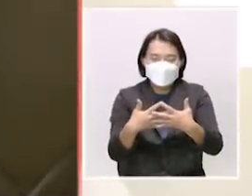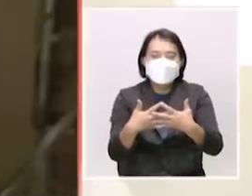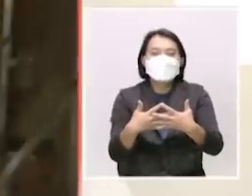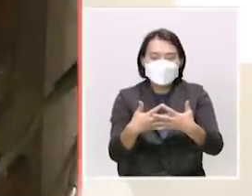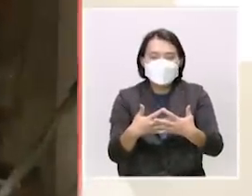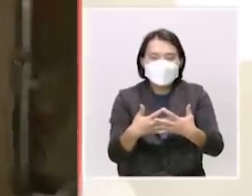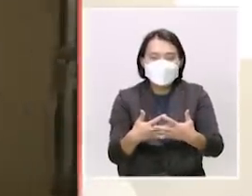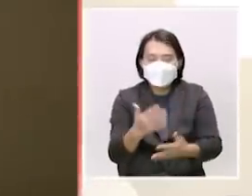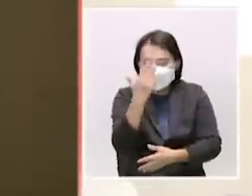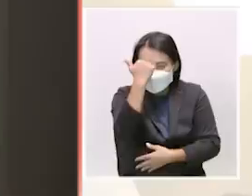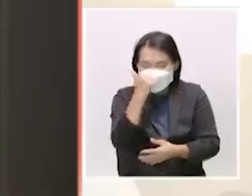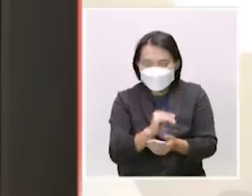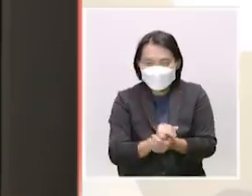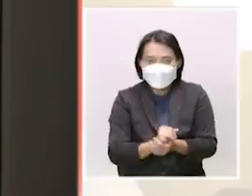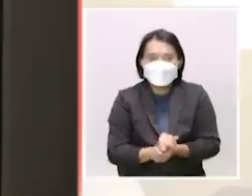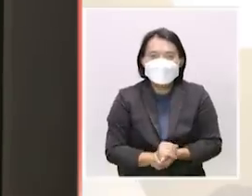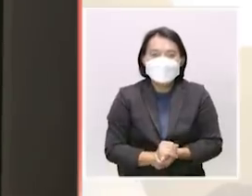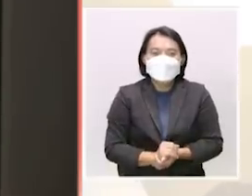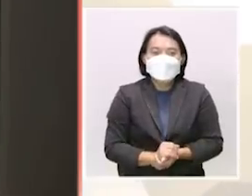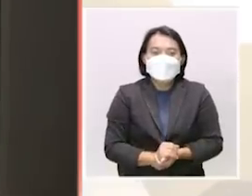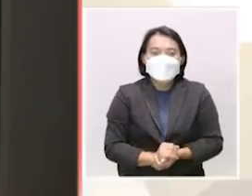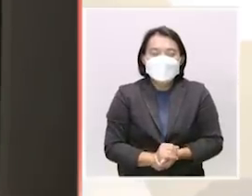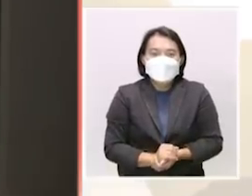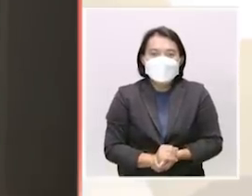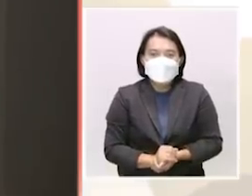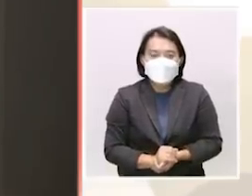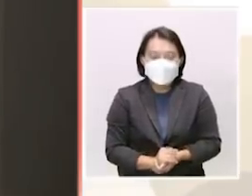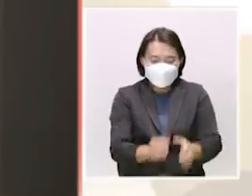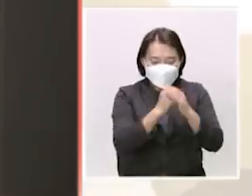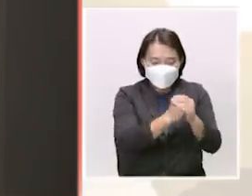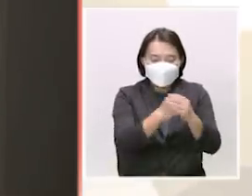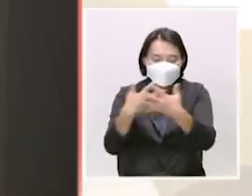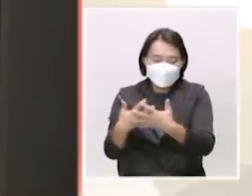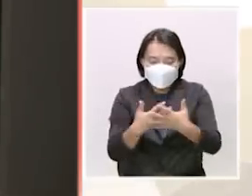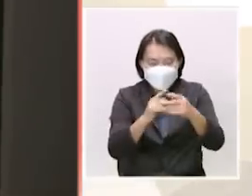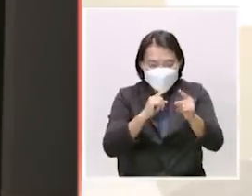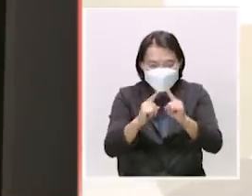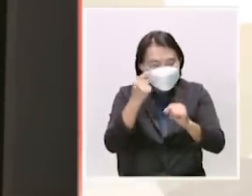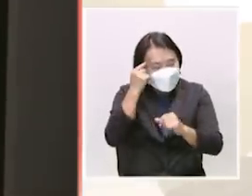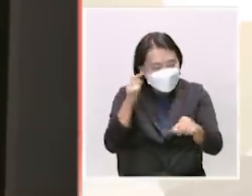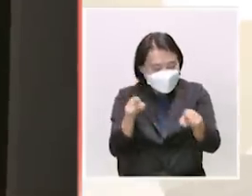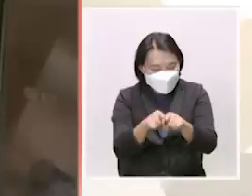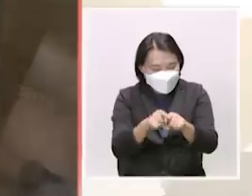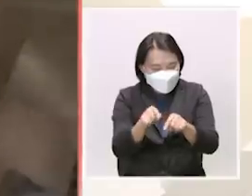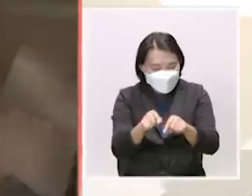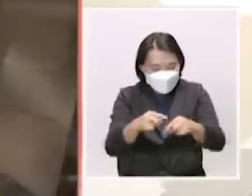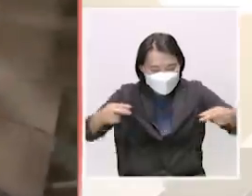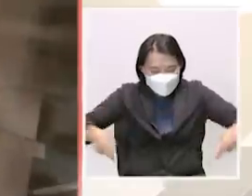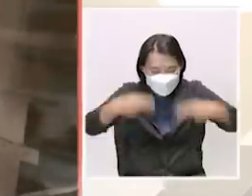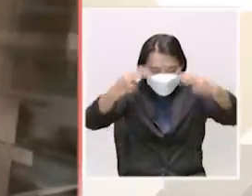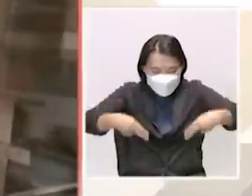พัฒนาวุศเจิดหรือว่าภาพที่มีอนุภาพทำรายร้างสูง embar etc. Marอก S